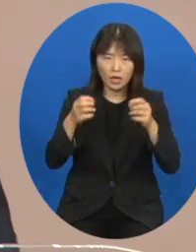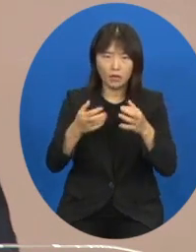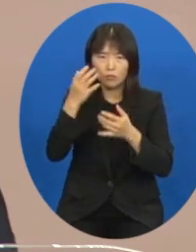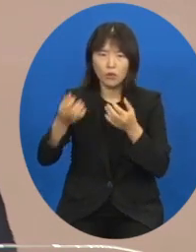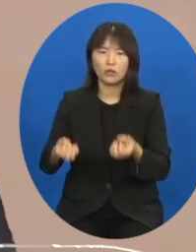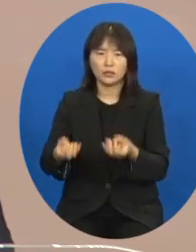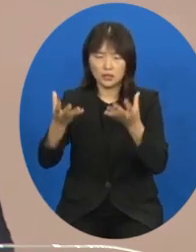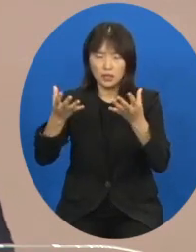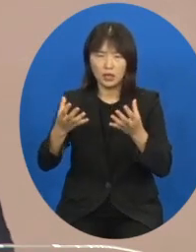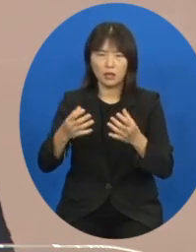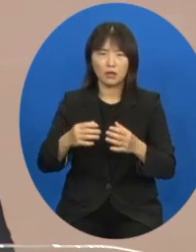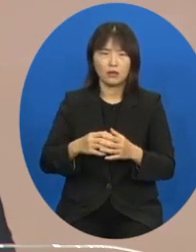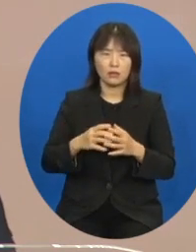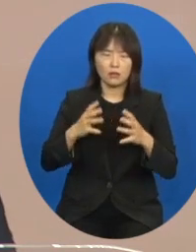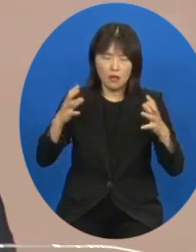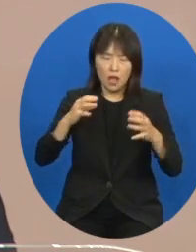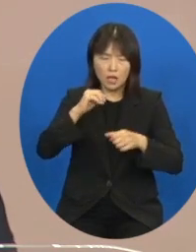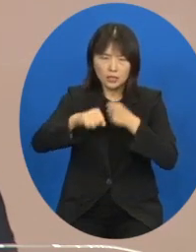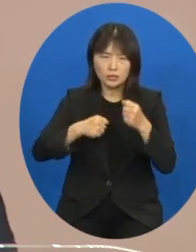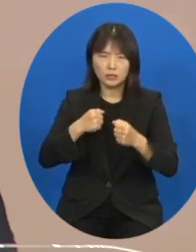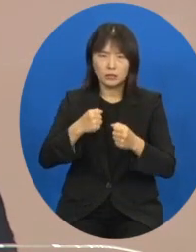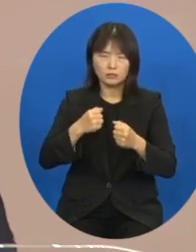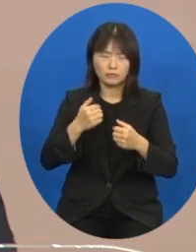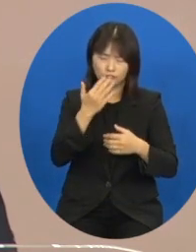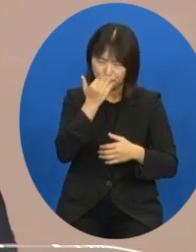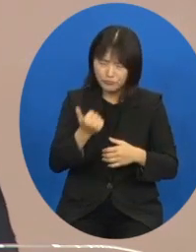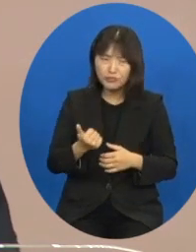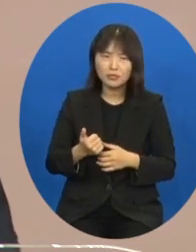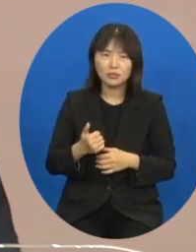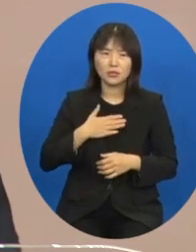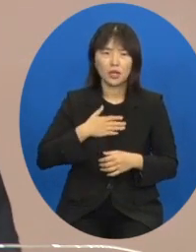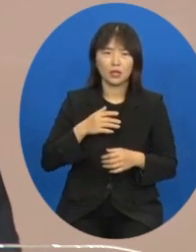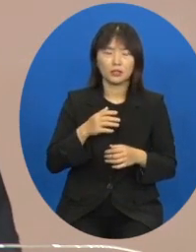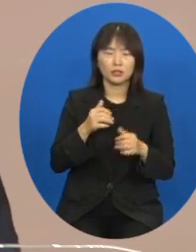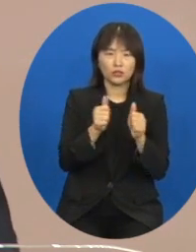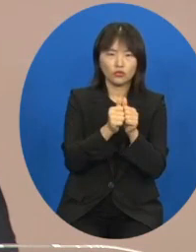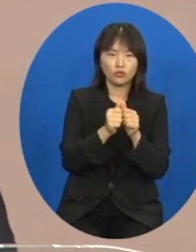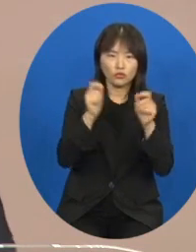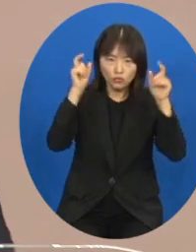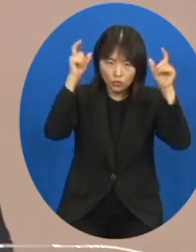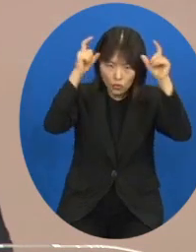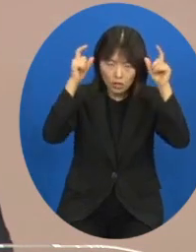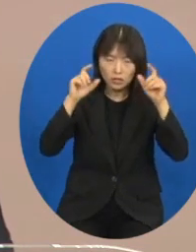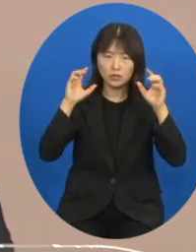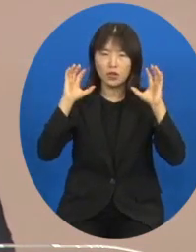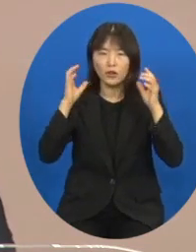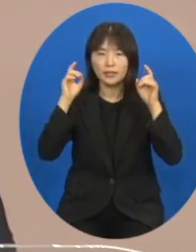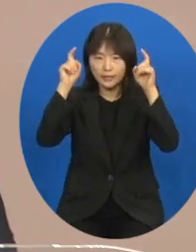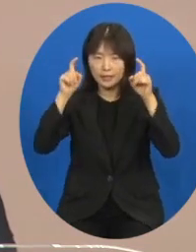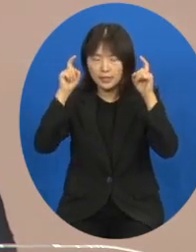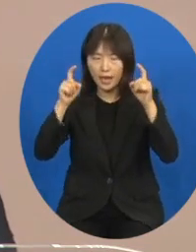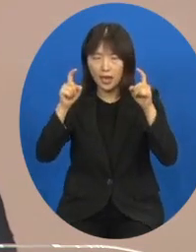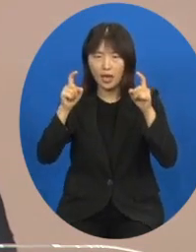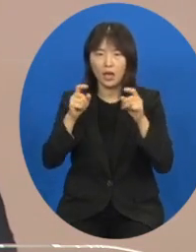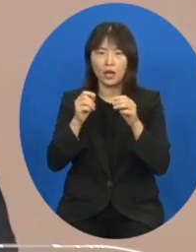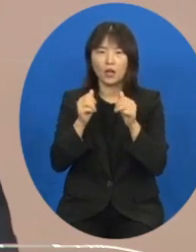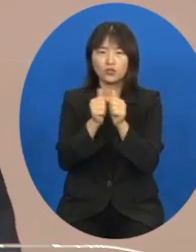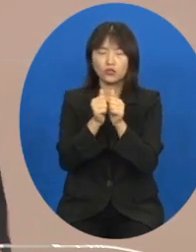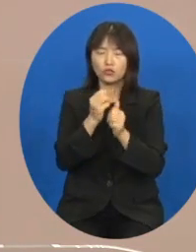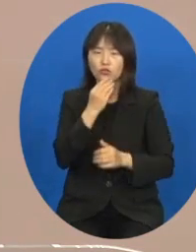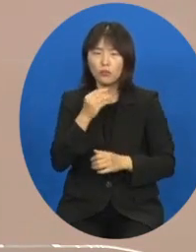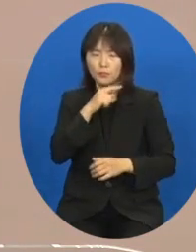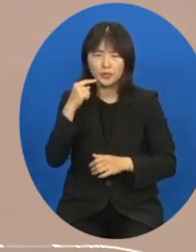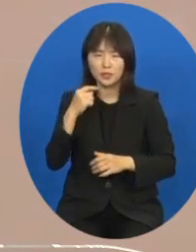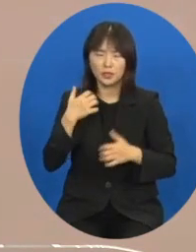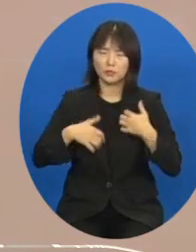살진 짐승의 기름에 배불렀고 나는 수송아지나 어린 양이나 숫 염소의 피를 기뻐하지 아니하노라.